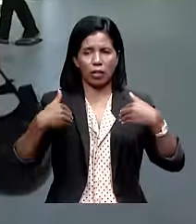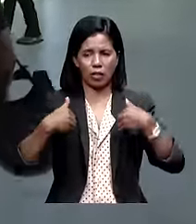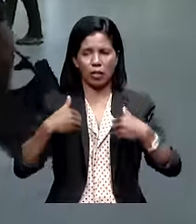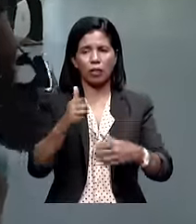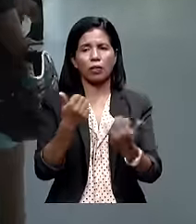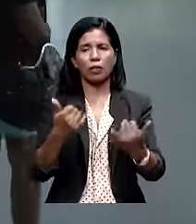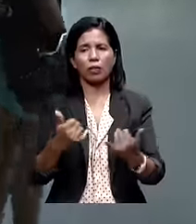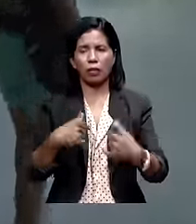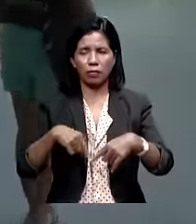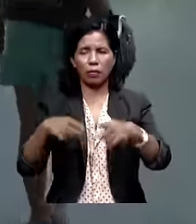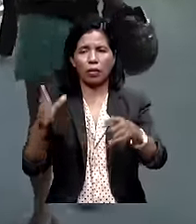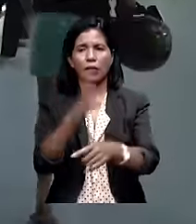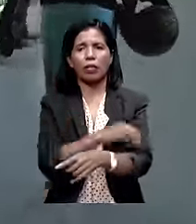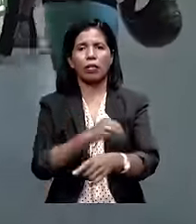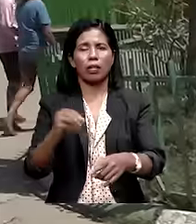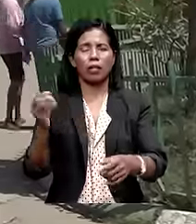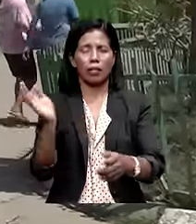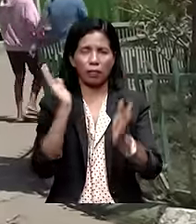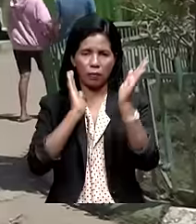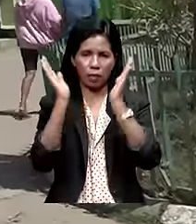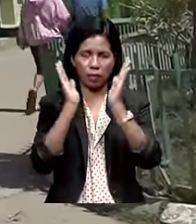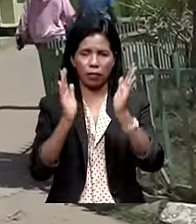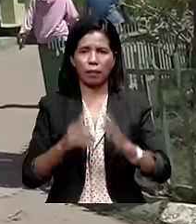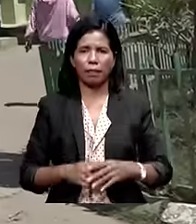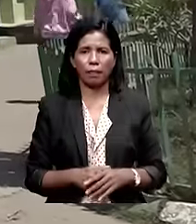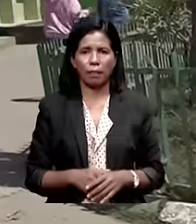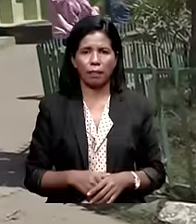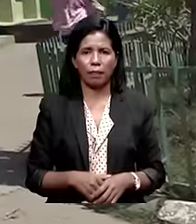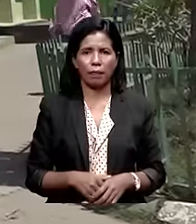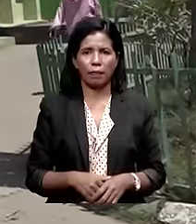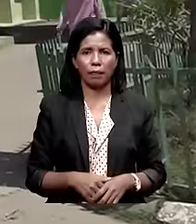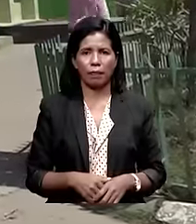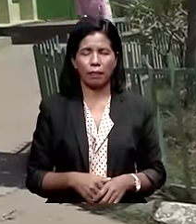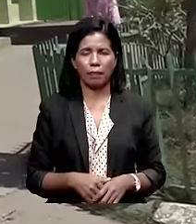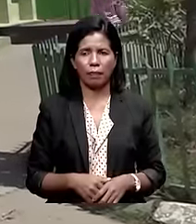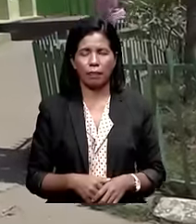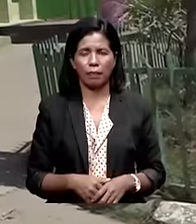Sanami bahala ona check-up iha Malásia. Santina de Jesus, Tito Silva, GMN.